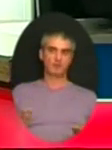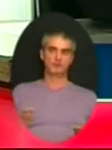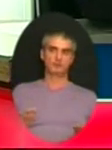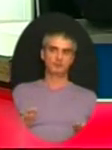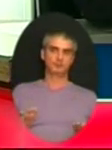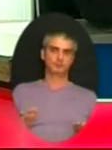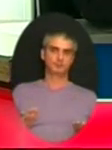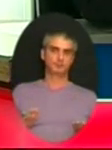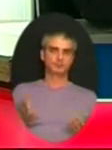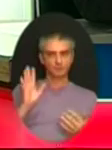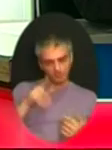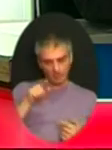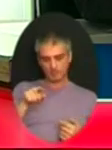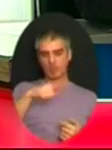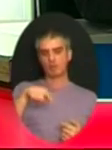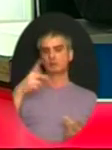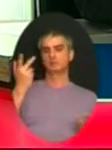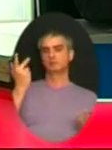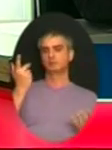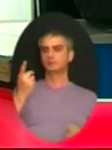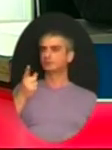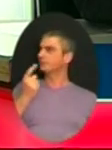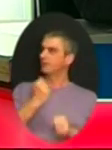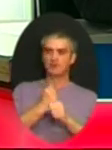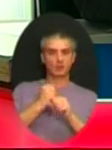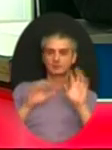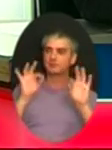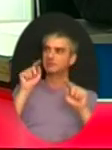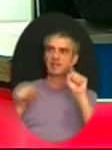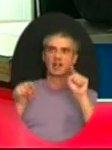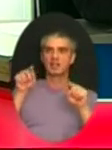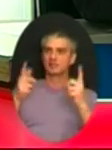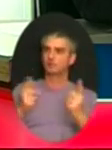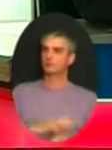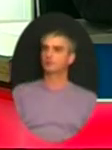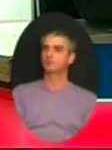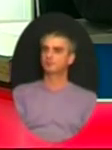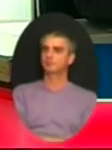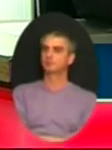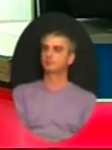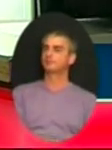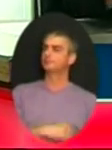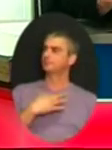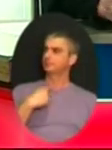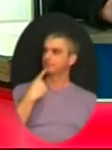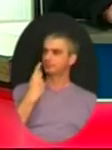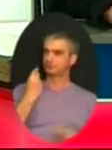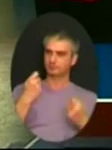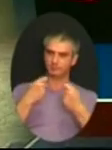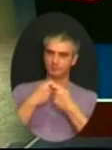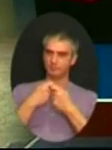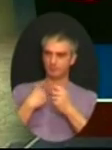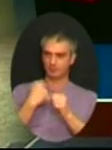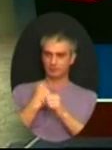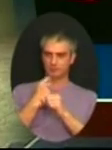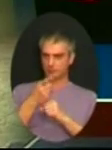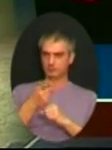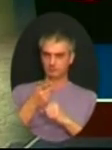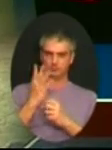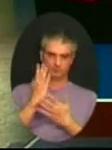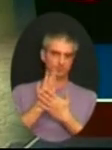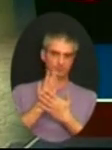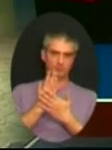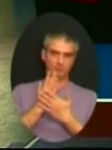ולשם טוב. גם להם. אבל גם אתם עושים סלקטיביות. טוב, אני רוצה את זה גם רגע. כן, אני רוצה להגיד משהו בהקשר שאנחנו עושים פה, וזה דבר שקיים